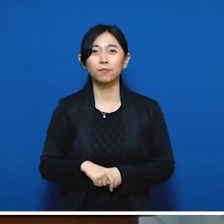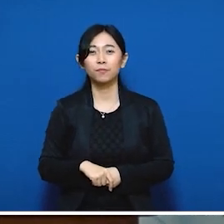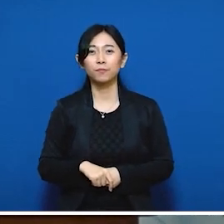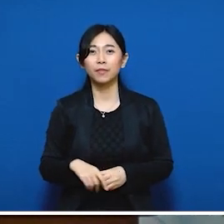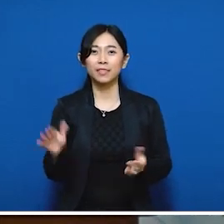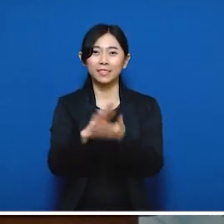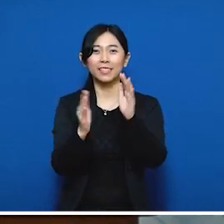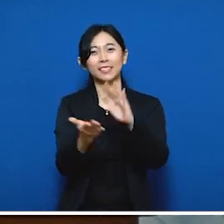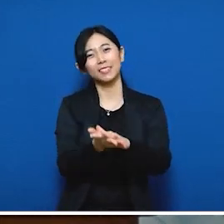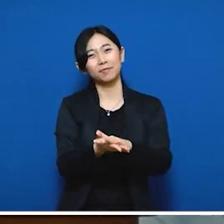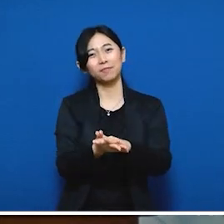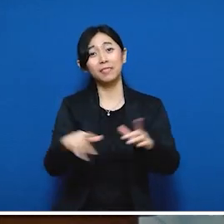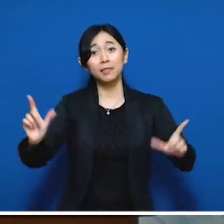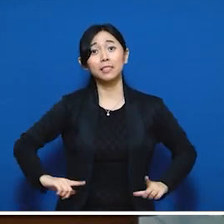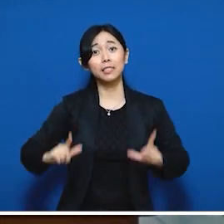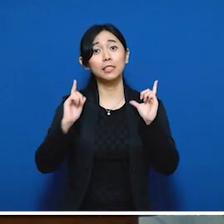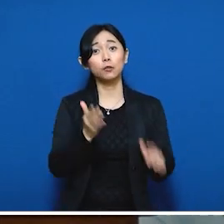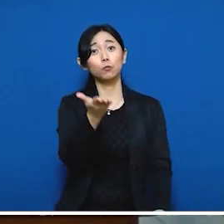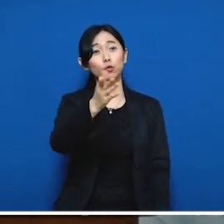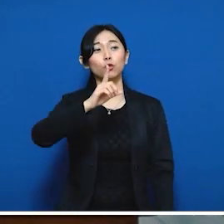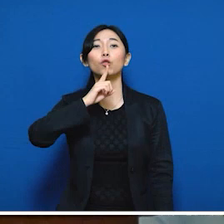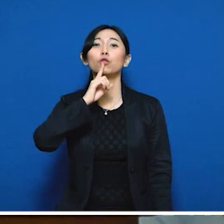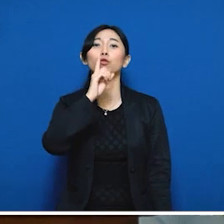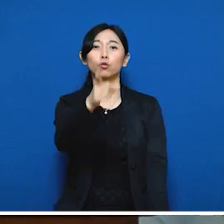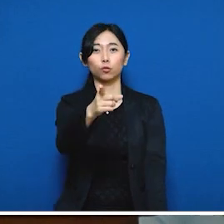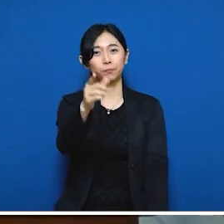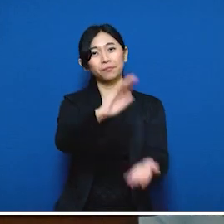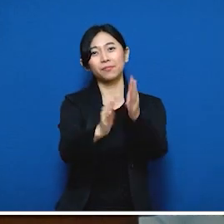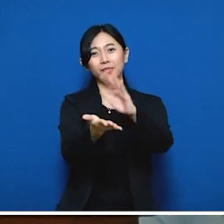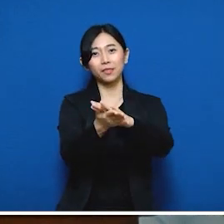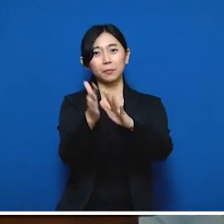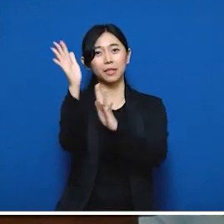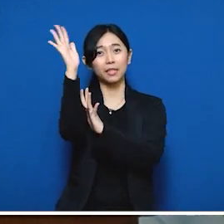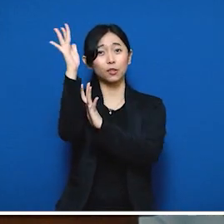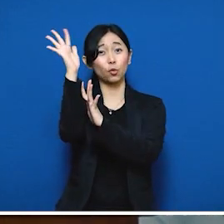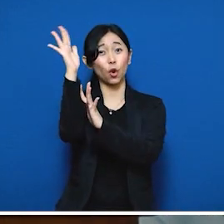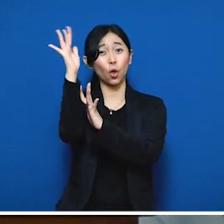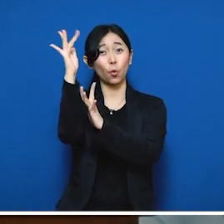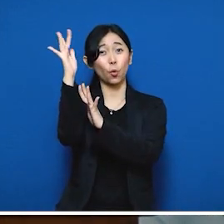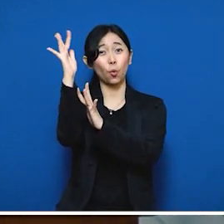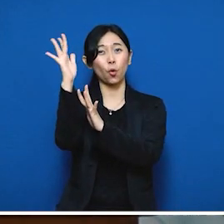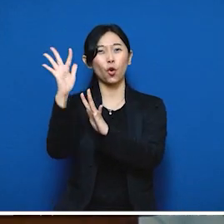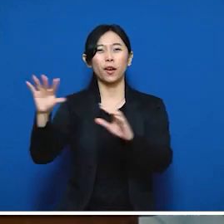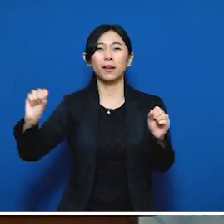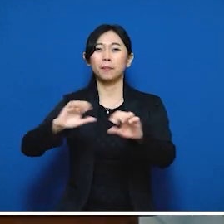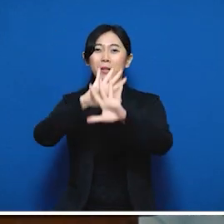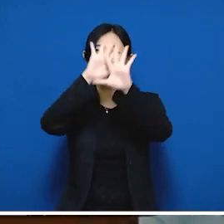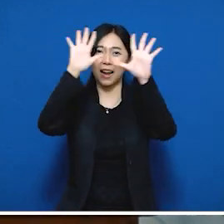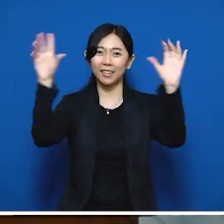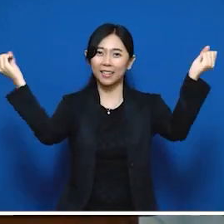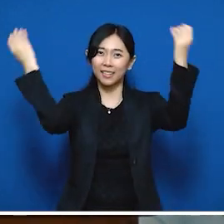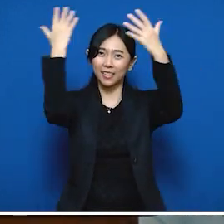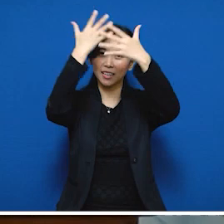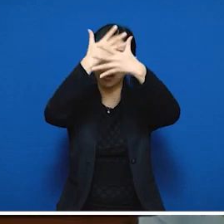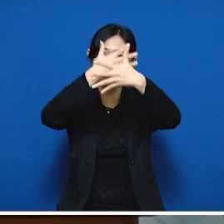Dengan demikian, hidupmu sungguh menjadi suluh yang menerangi